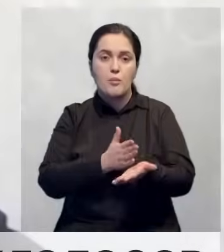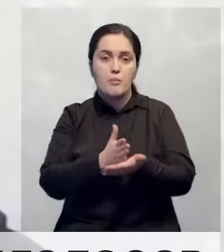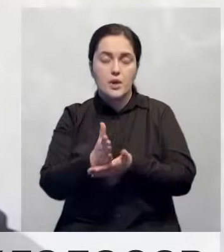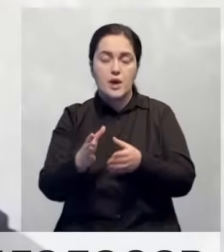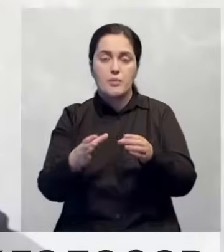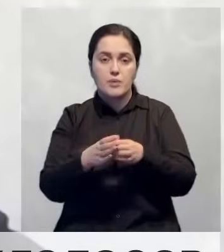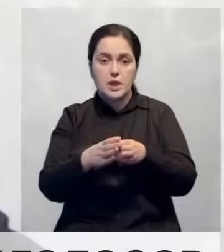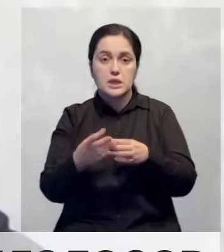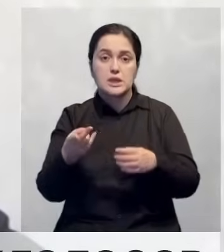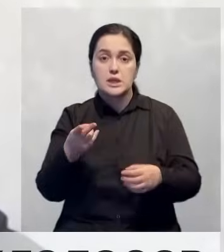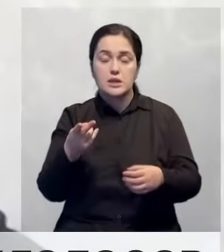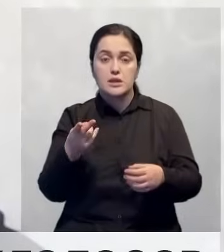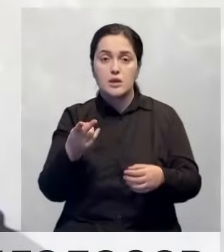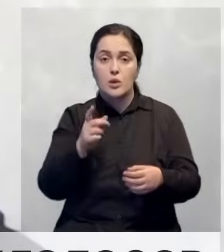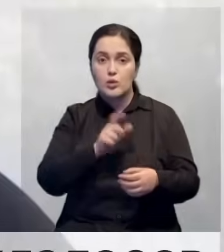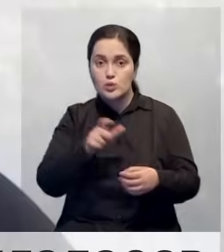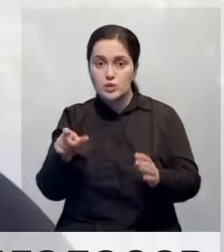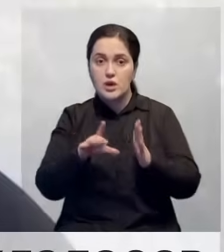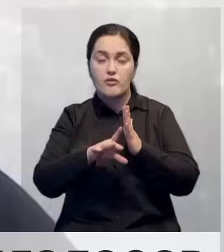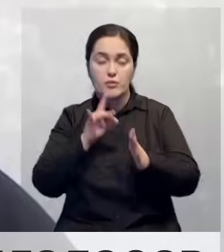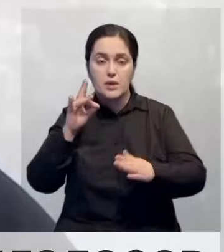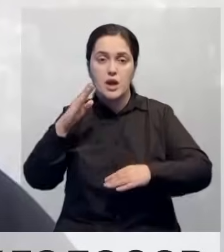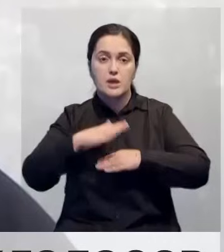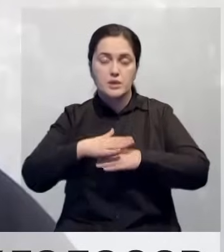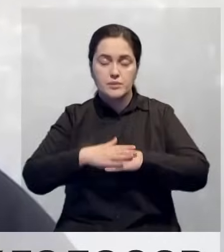партии. Когда люди выбирают акимов,